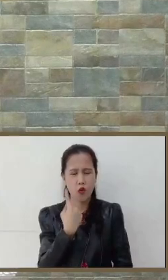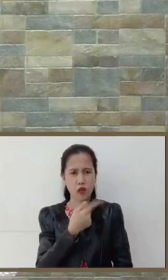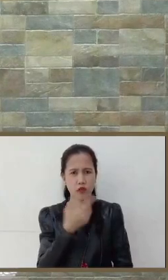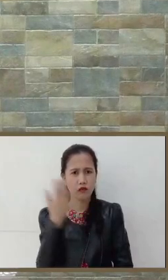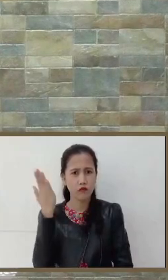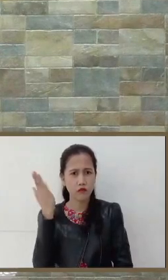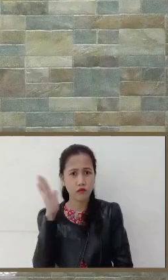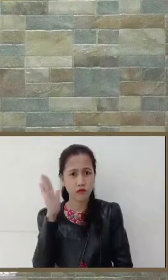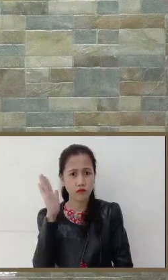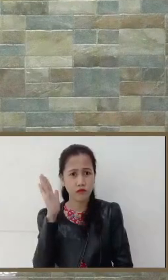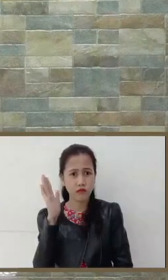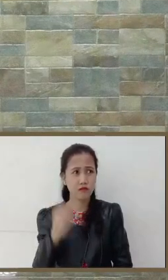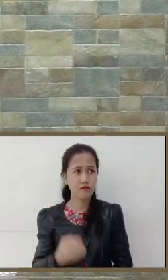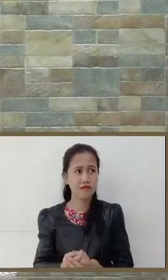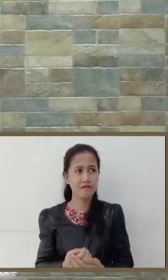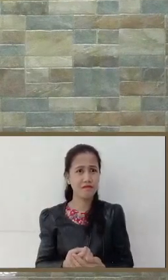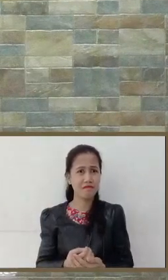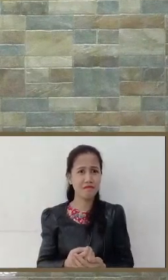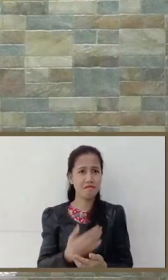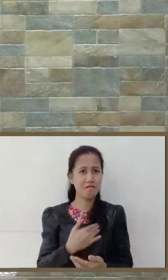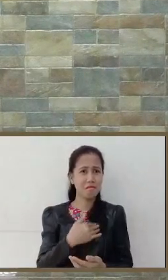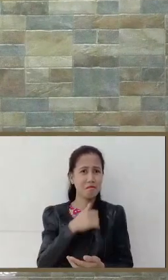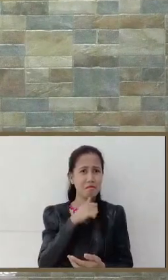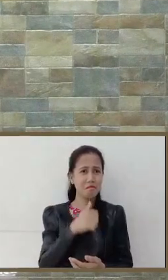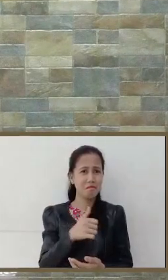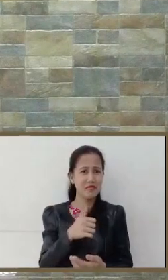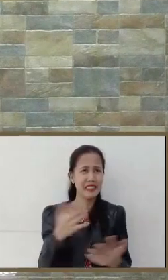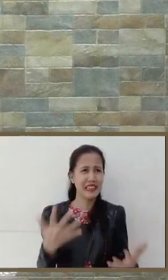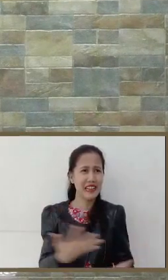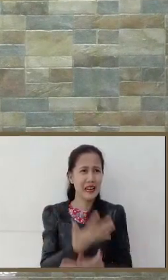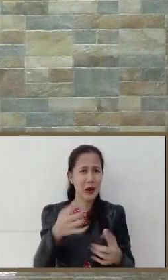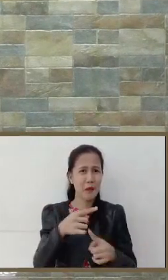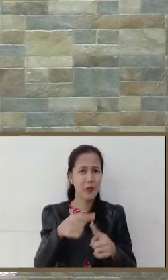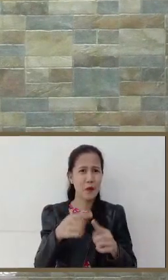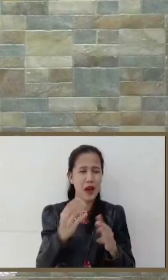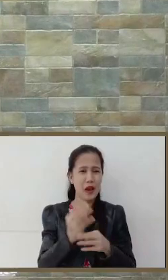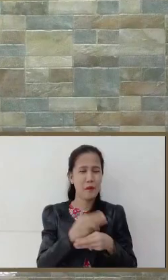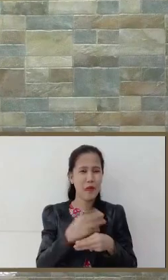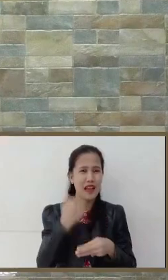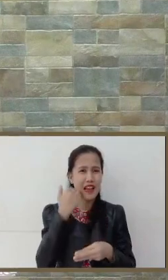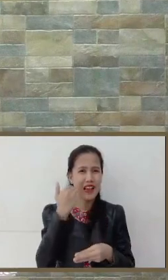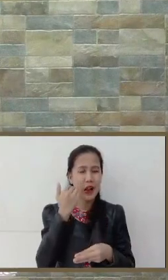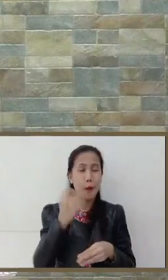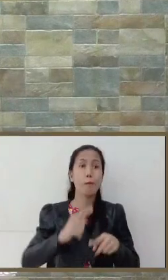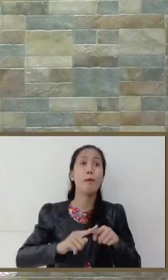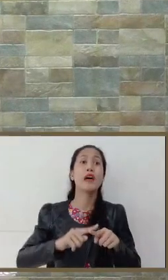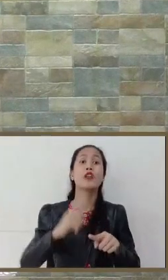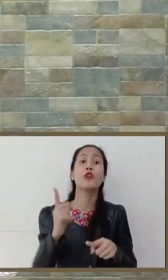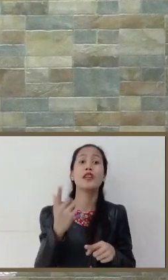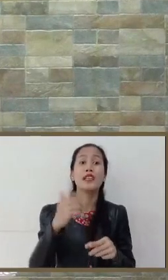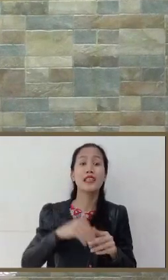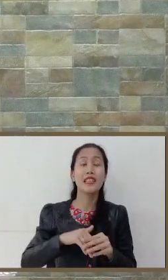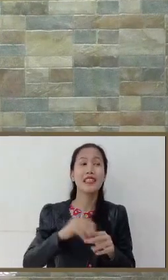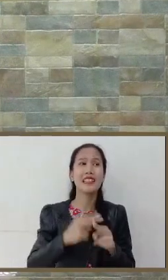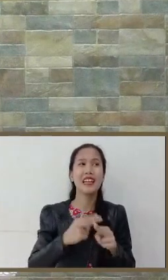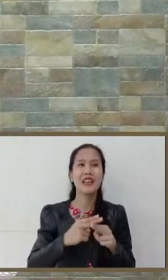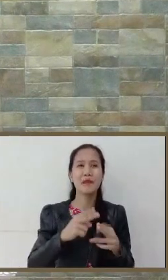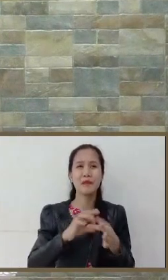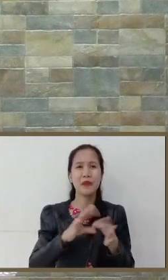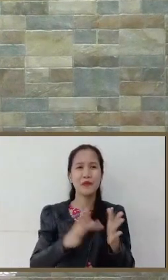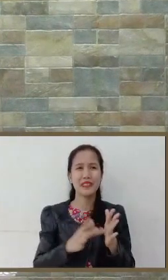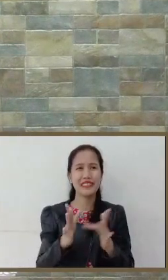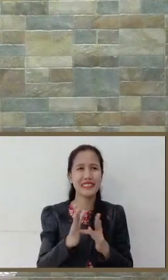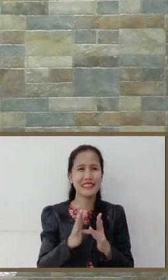Natutuwa po siya. Ako, hindi ako natutuwang mapahiya. Masaya ako na mapahiya sa pangalan ng Panginoon sa Kristo. Amen! Amen! Alam niyo po,